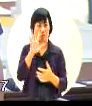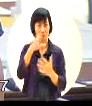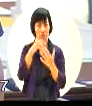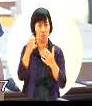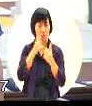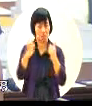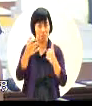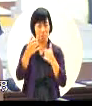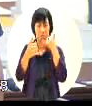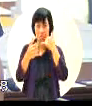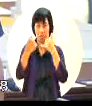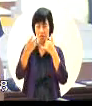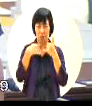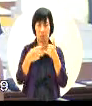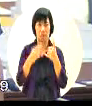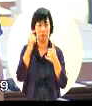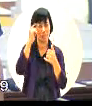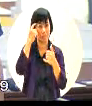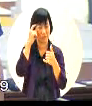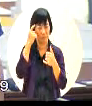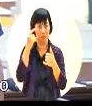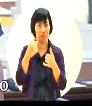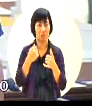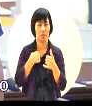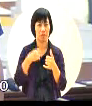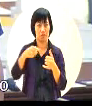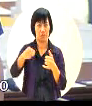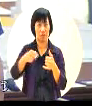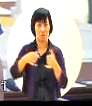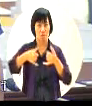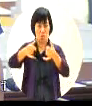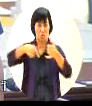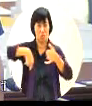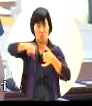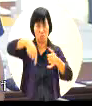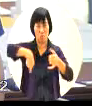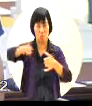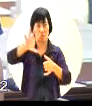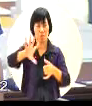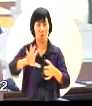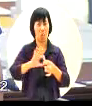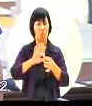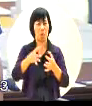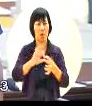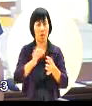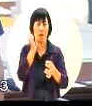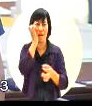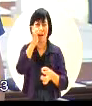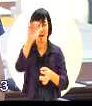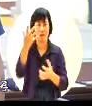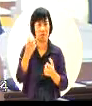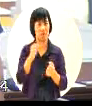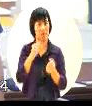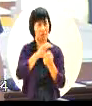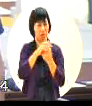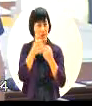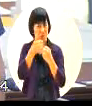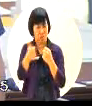伊要对钱对阮遐去对在对这条路咧出钱嘛。伊讲是安怎，咱工山市拢无意愿啊恁